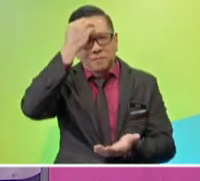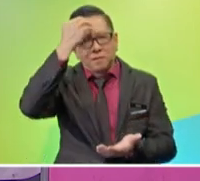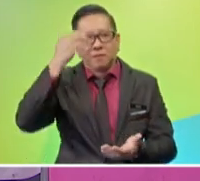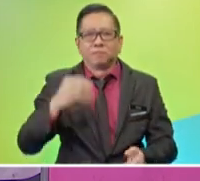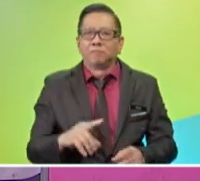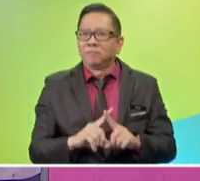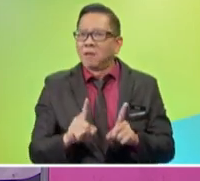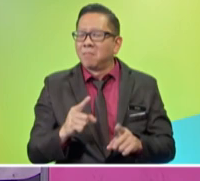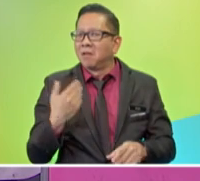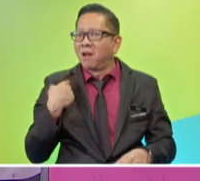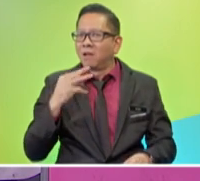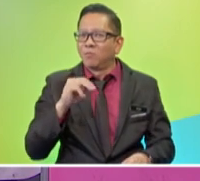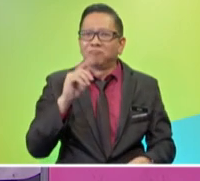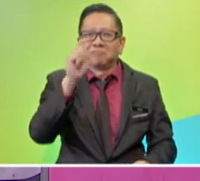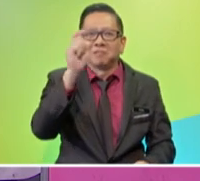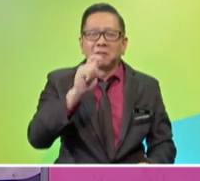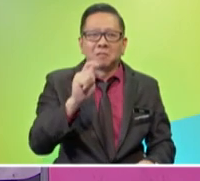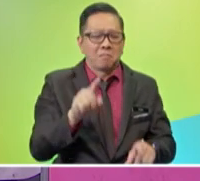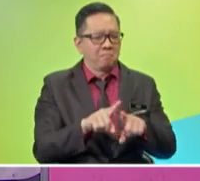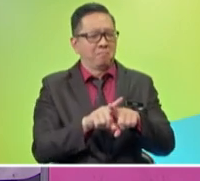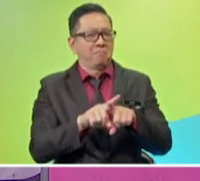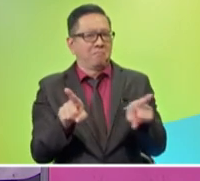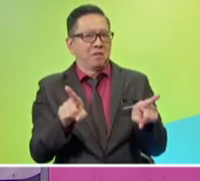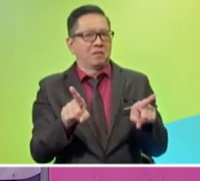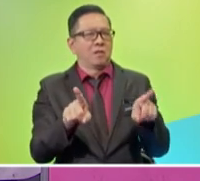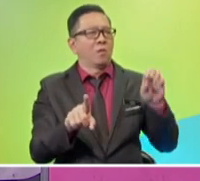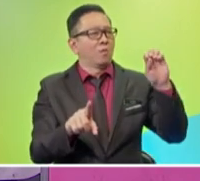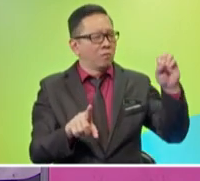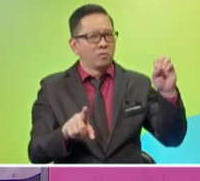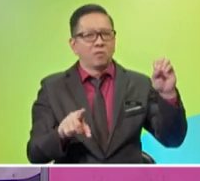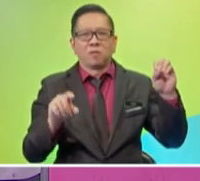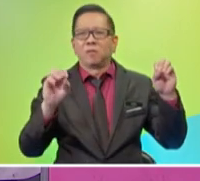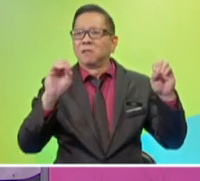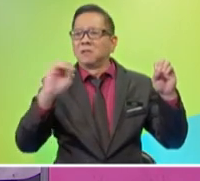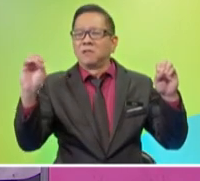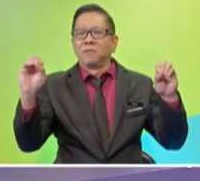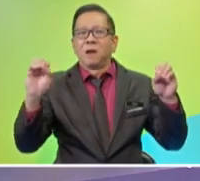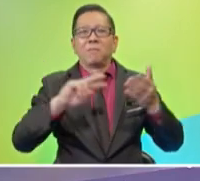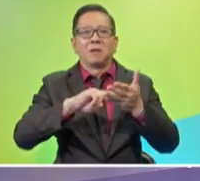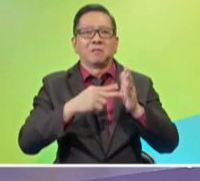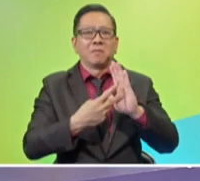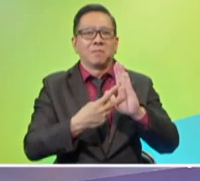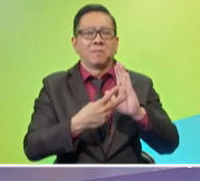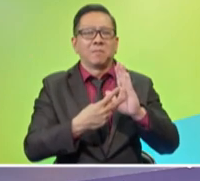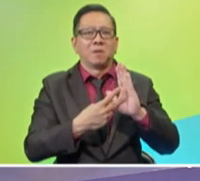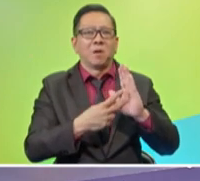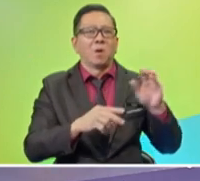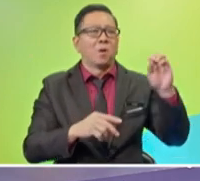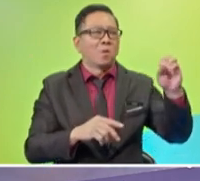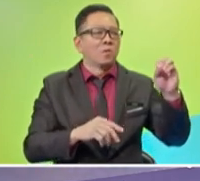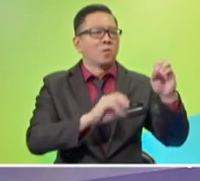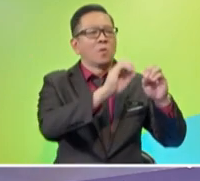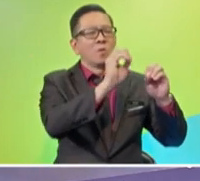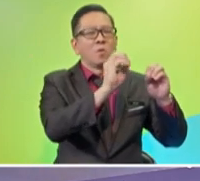yang tanya, apa beza sifar dengan kosong? Kosong tu ialah bermaksud tak ada apa-apa, dan sifar itu